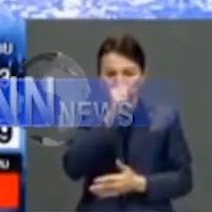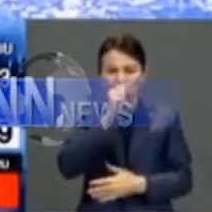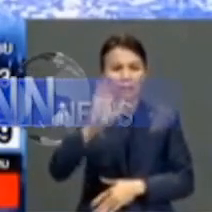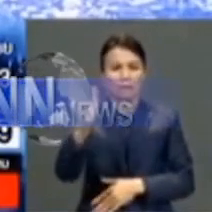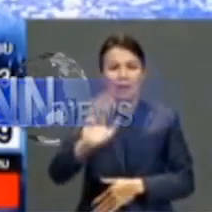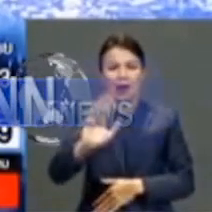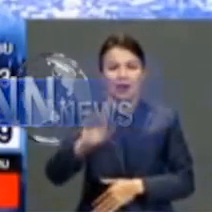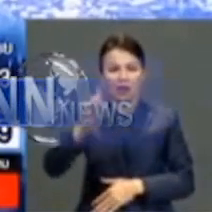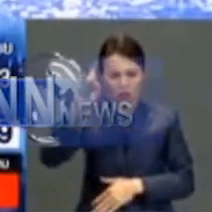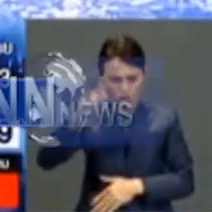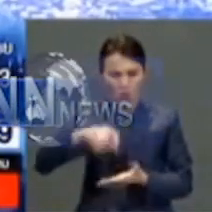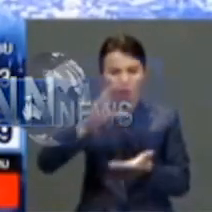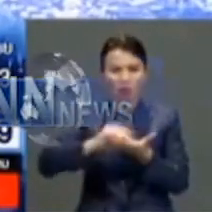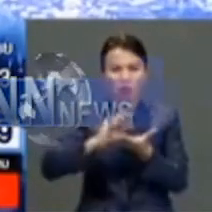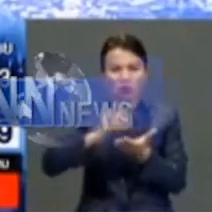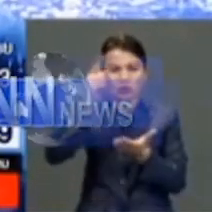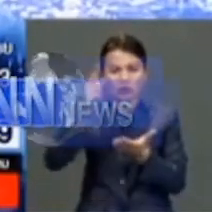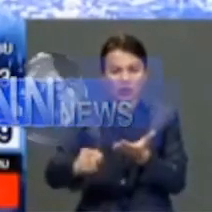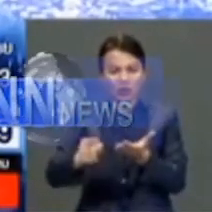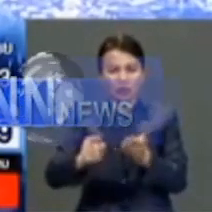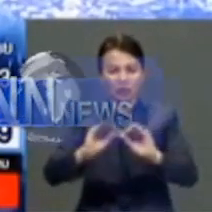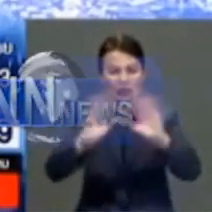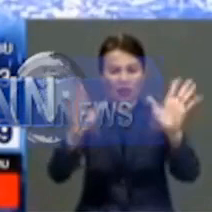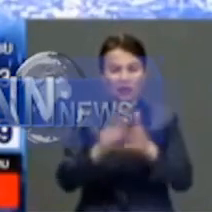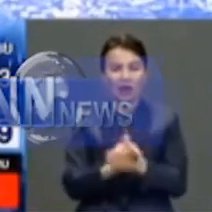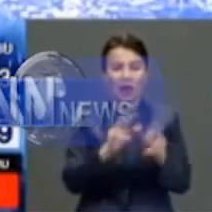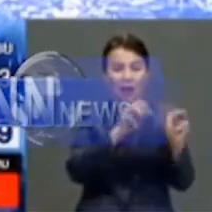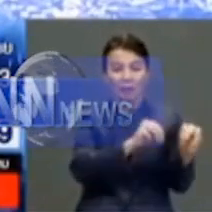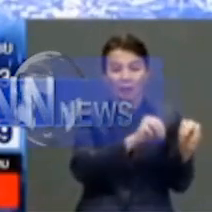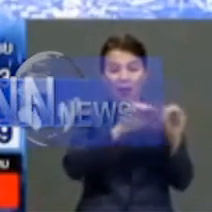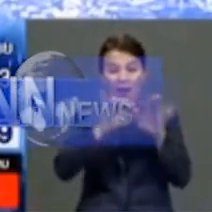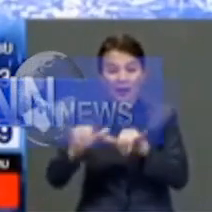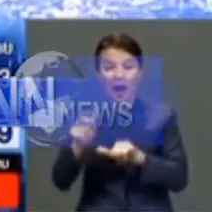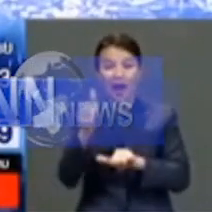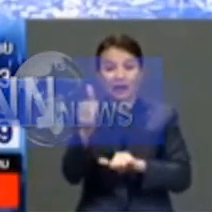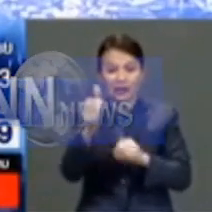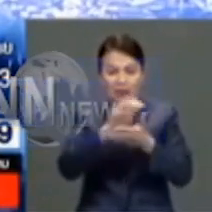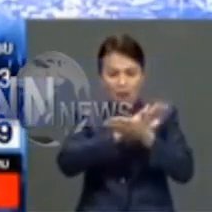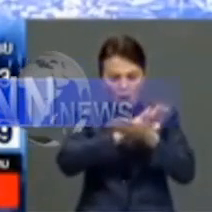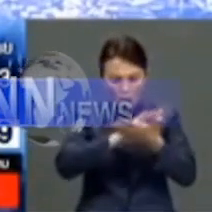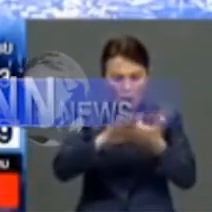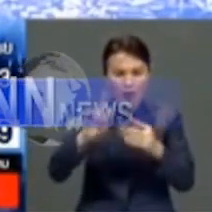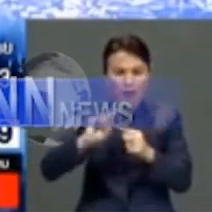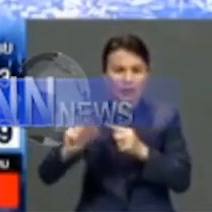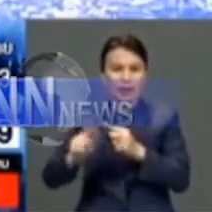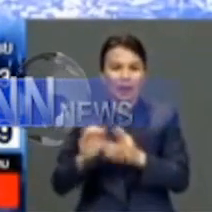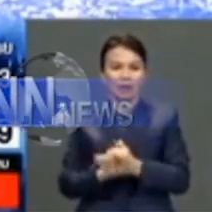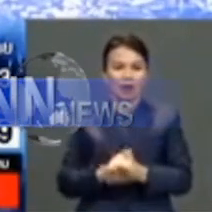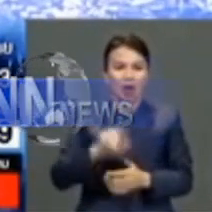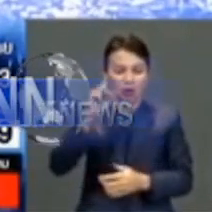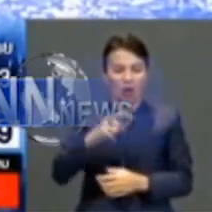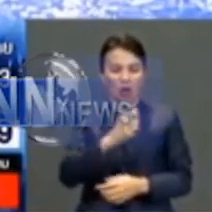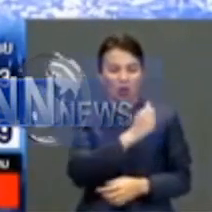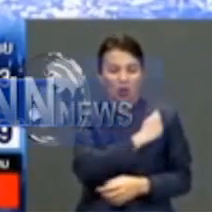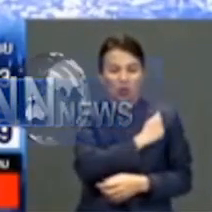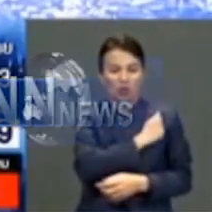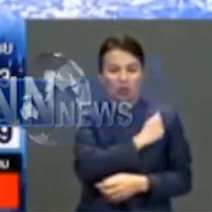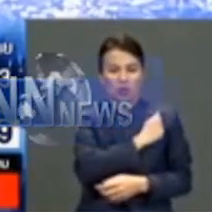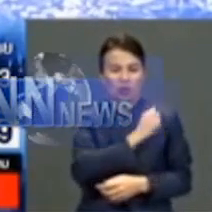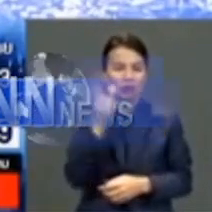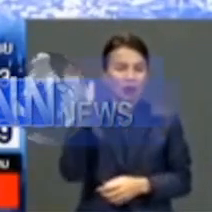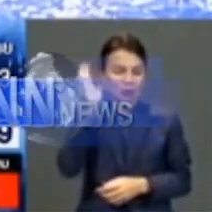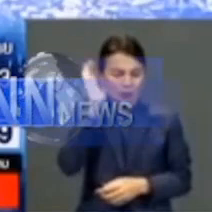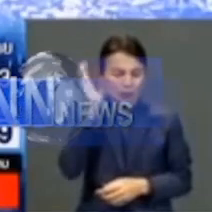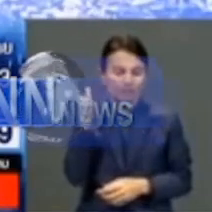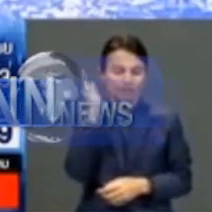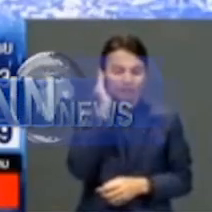นายแพทย์ทวีสินวิษณุโยธินโฆษกศูนย์บริหารสถานการณ์โควิด -19 หรือสบคกล่าวนะคะว่าในการประชุมศูนย์บริหารสถานการณ์โควิด -19 หรือสบ